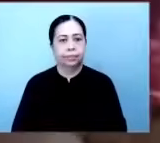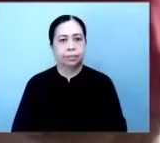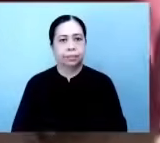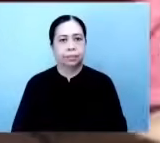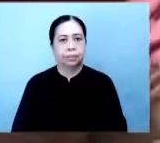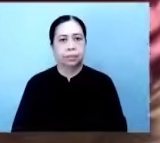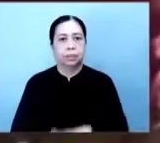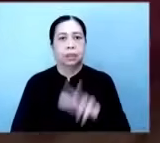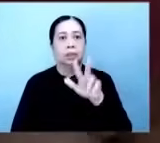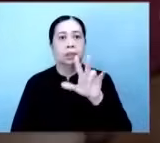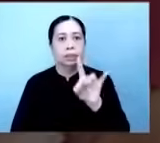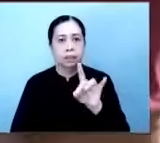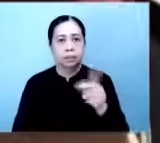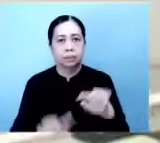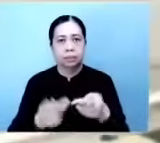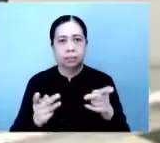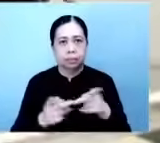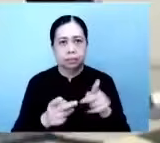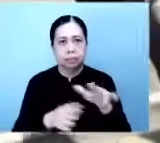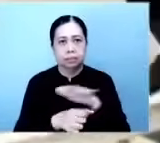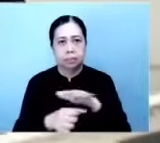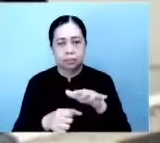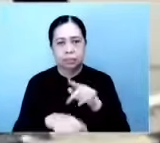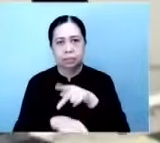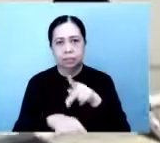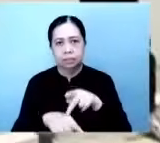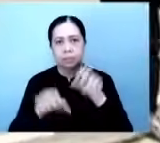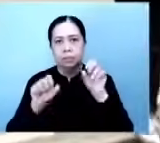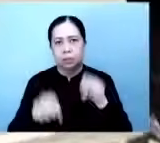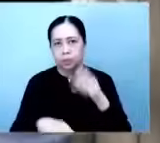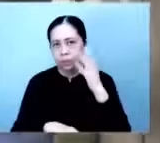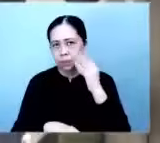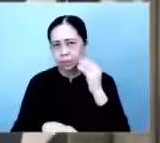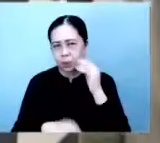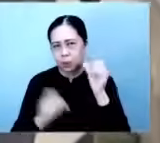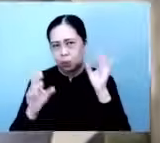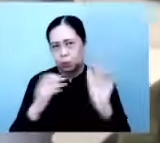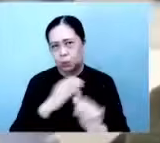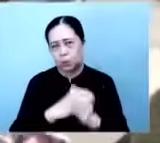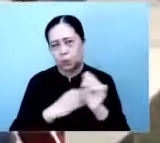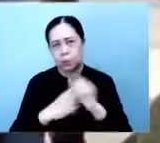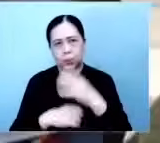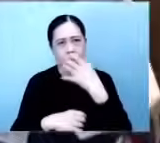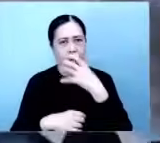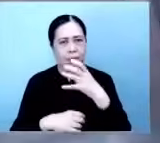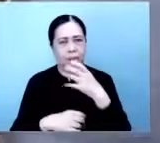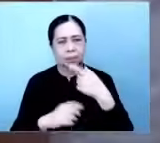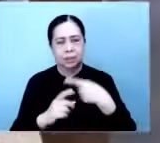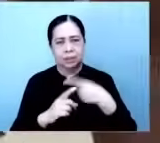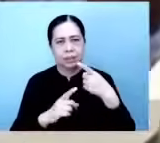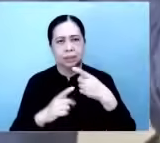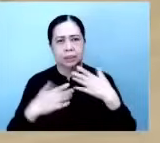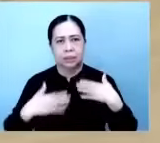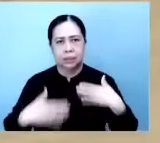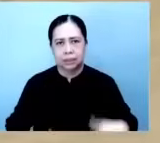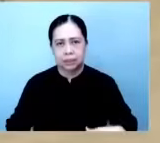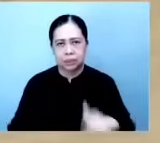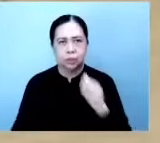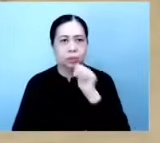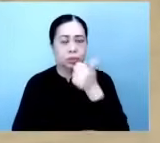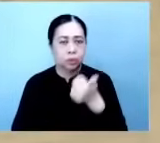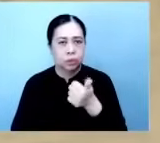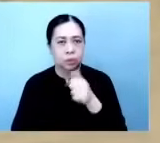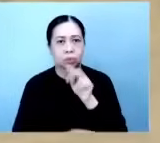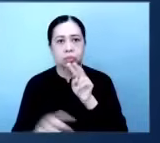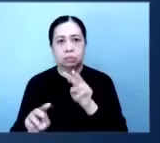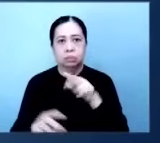38 lugar sa bansa ang posibleng makaranas ng mapanganib na heat index o damang init bukas. Sa forecast ng